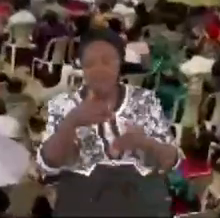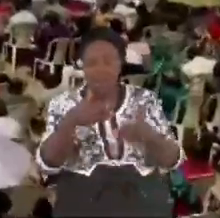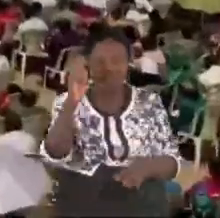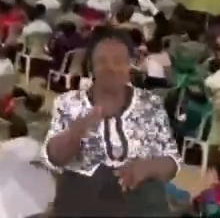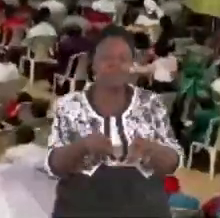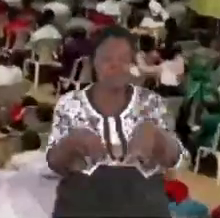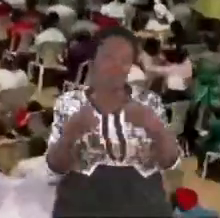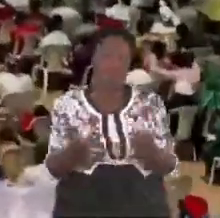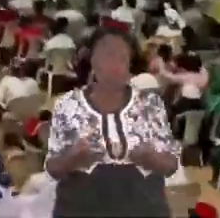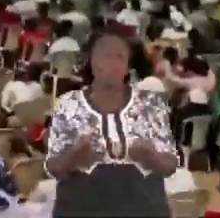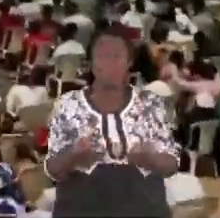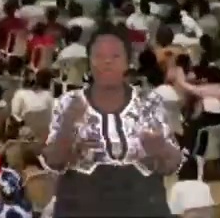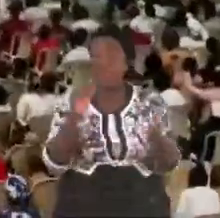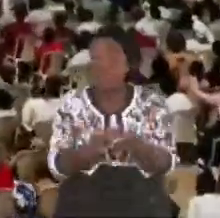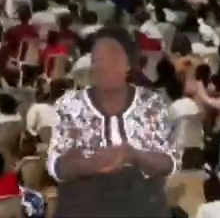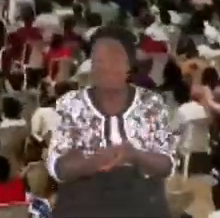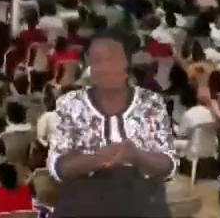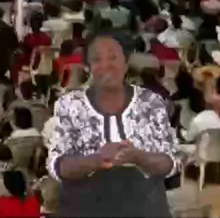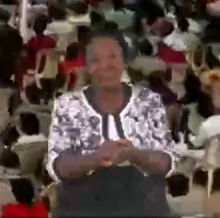laissez-le aller.